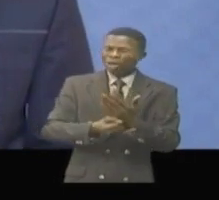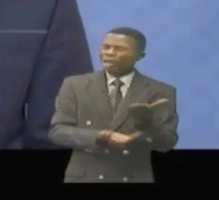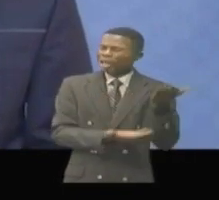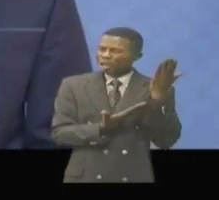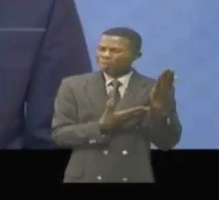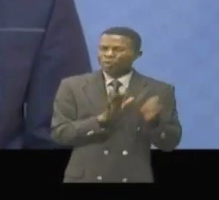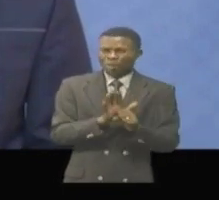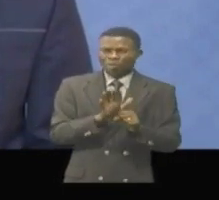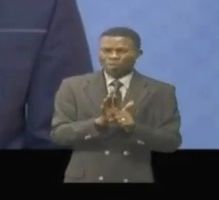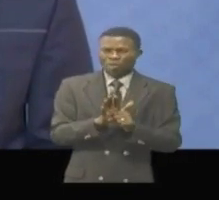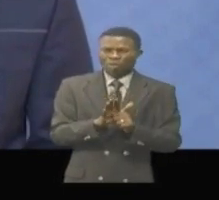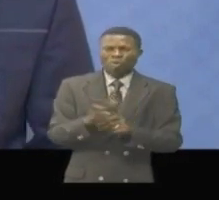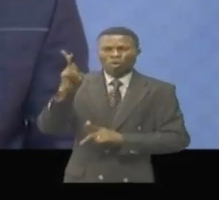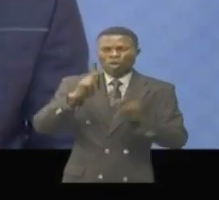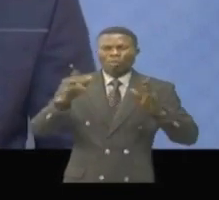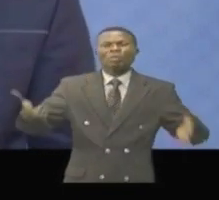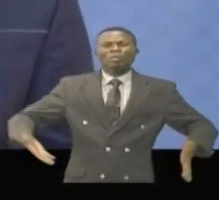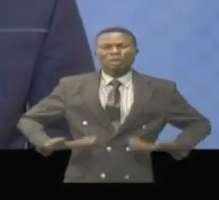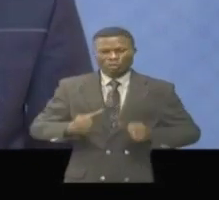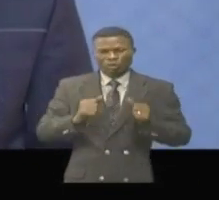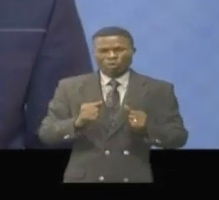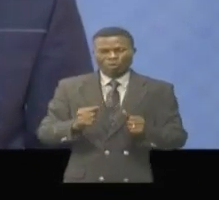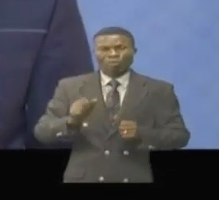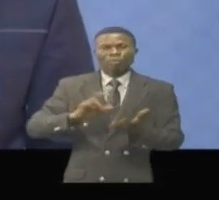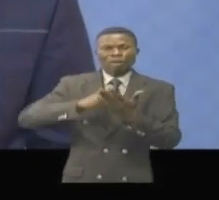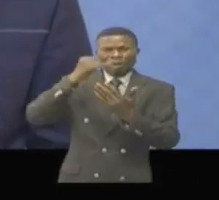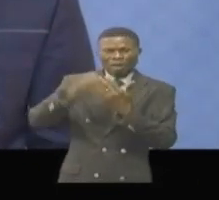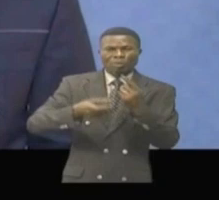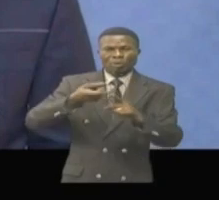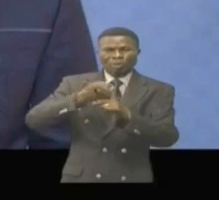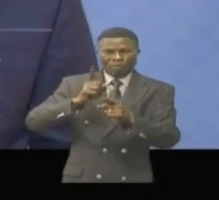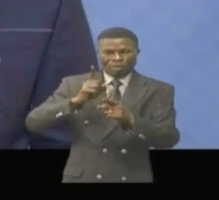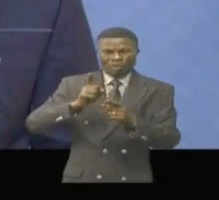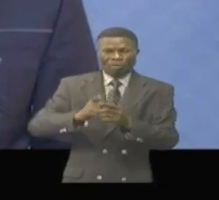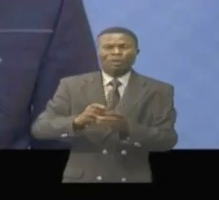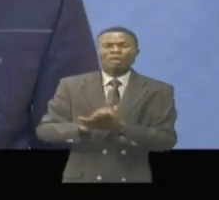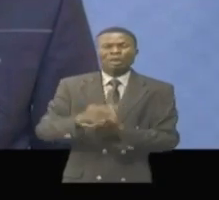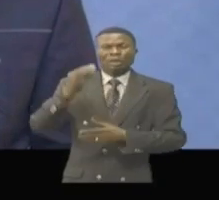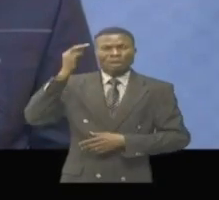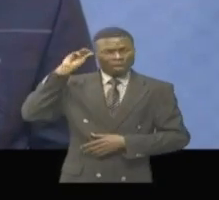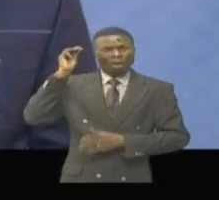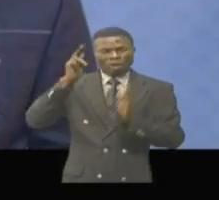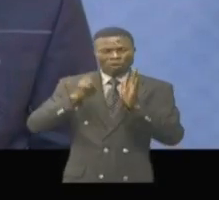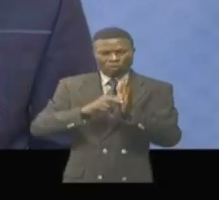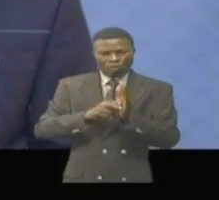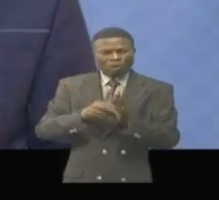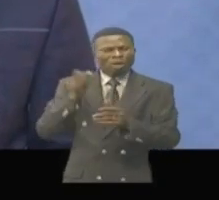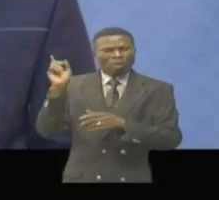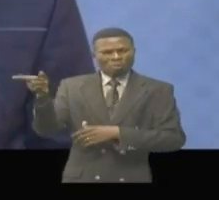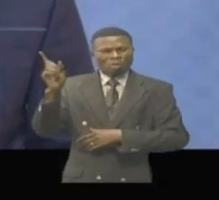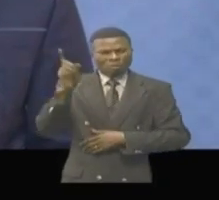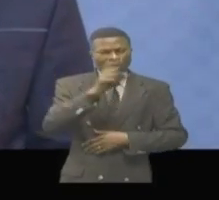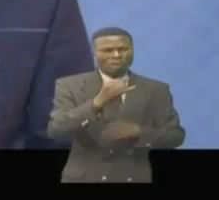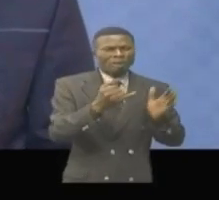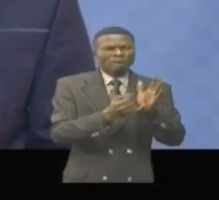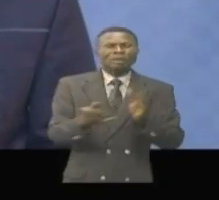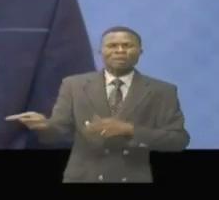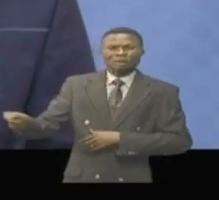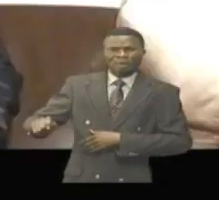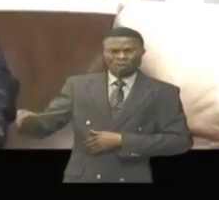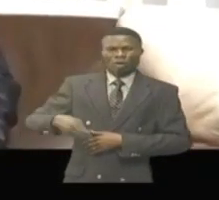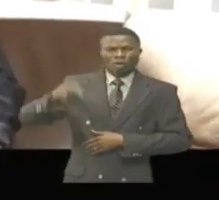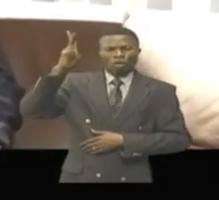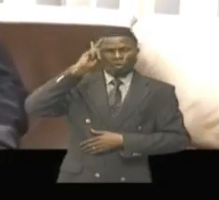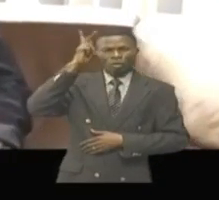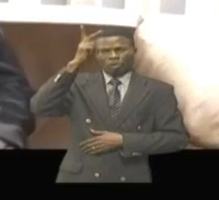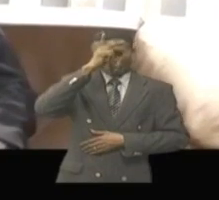par la population, un projet initié par le gouverneur des provinces. Nous allons asphalter dans tous les 6 territoires de la province du Haut-Katanga.